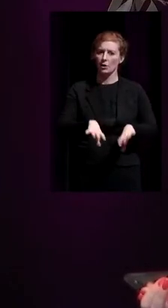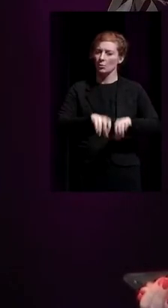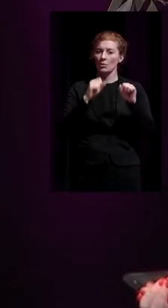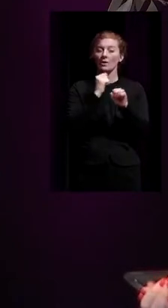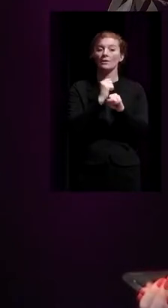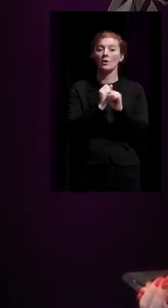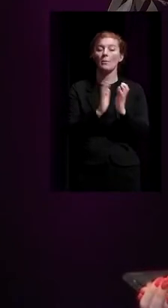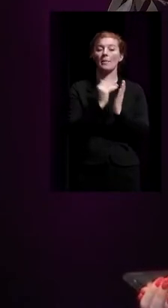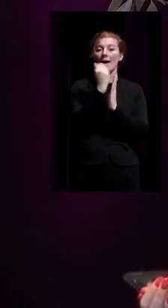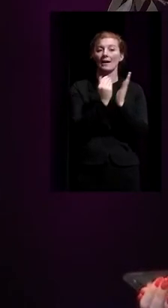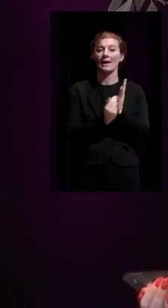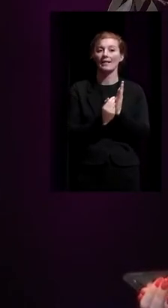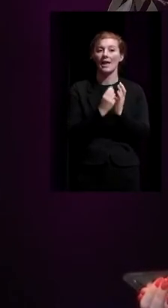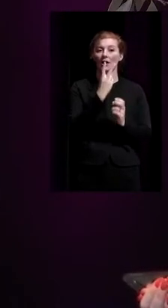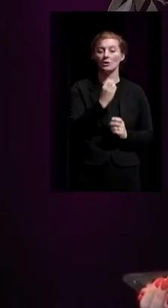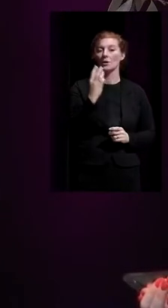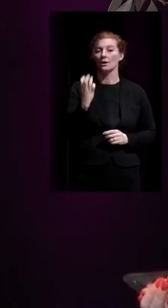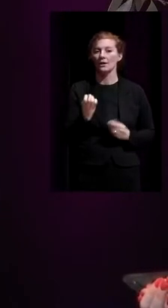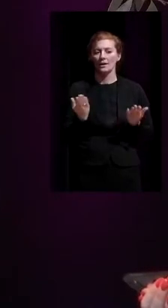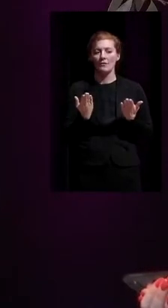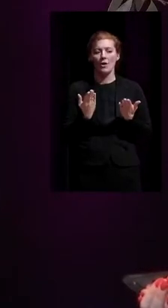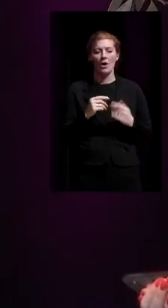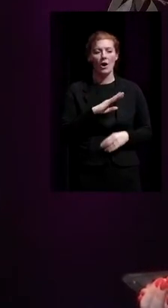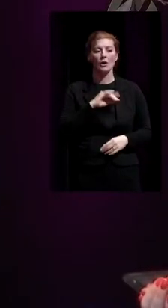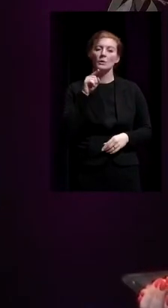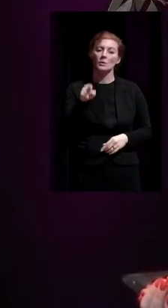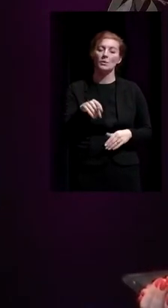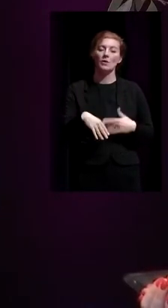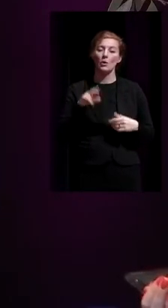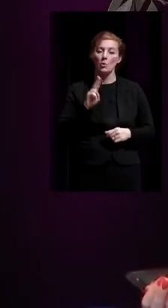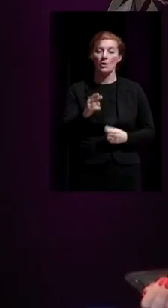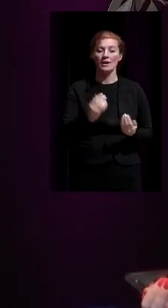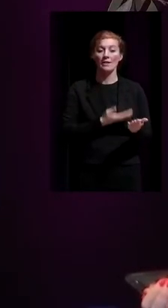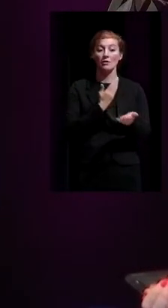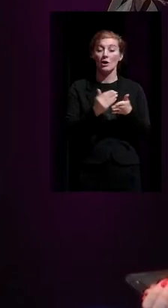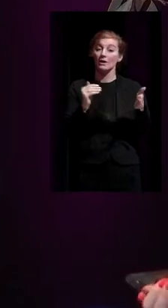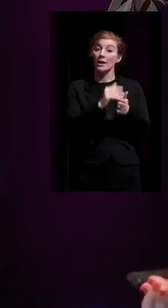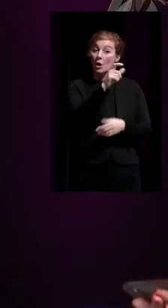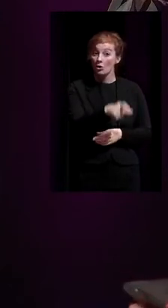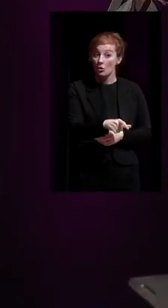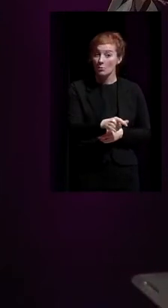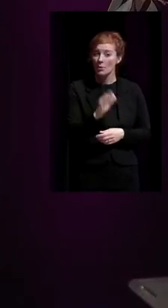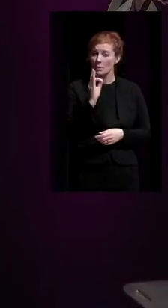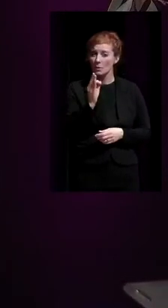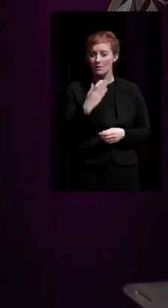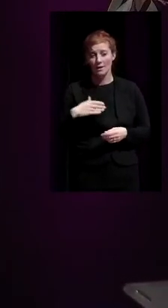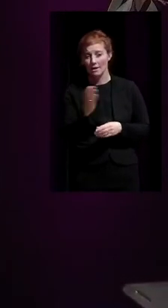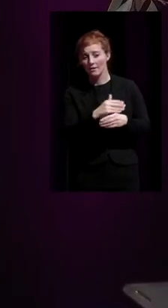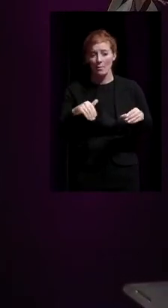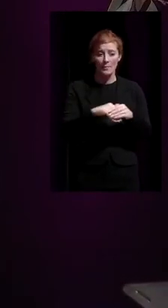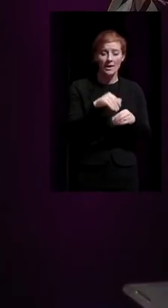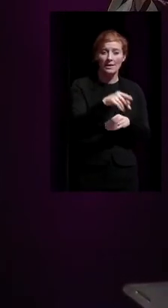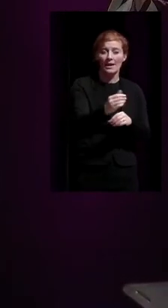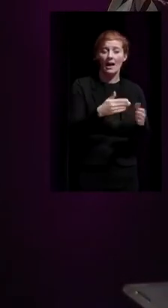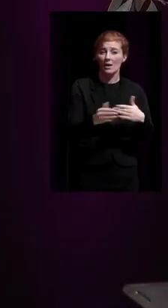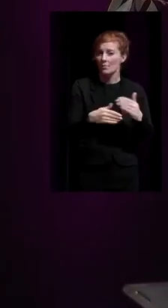2030. Vad har du för konkreta förslag till honom och det arbetet nu? Hur vill ni komma in? Kan ni komma in? Vad